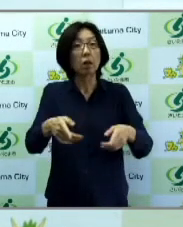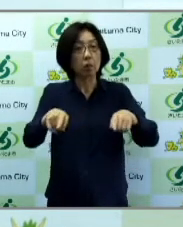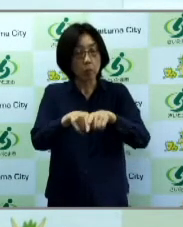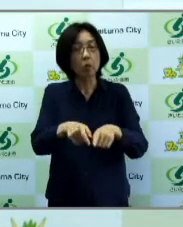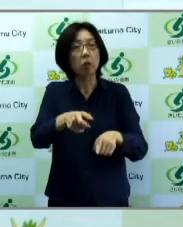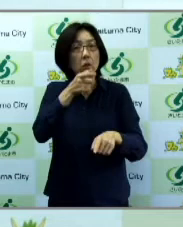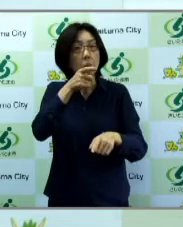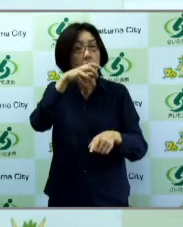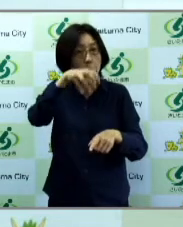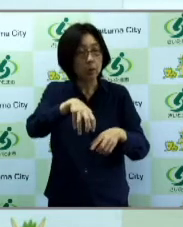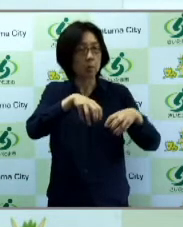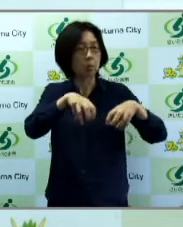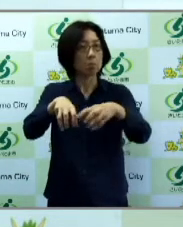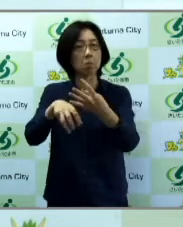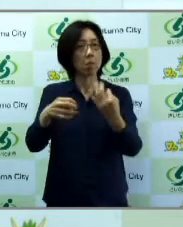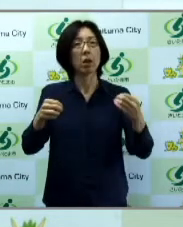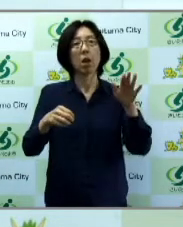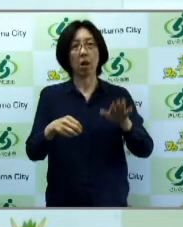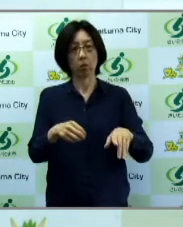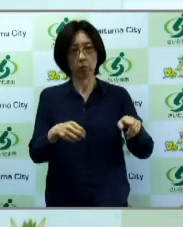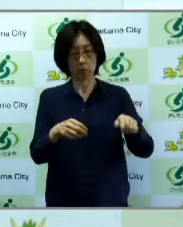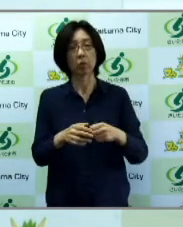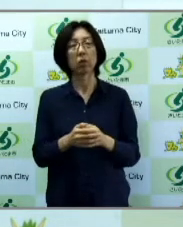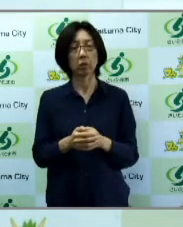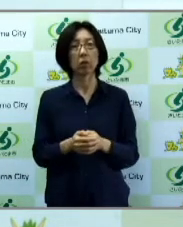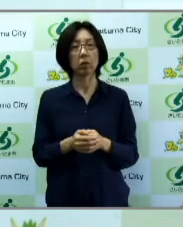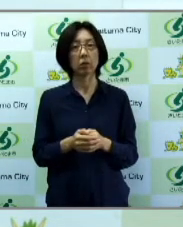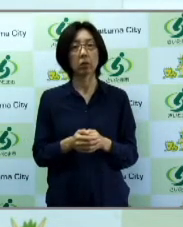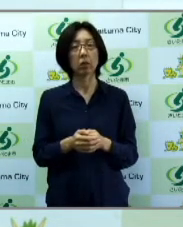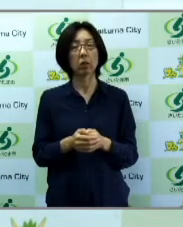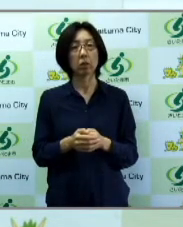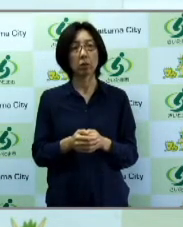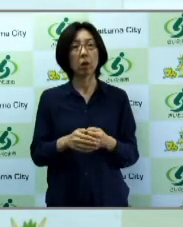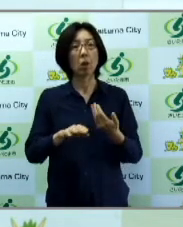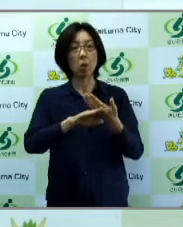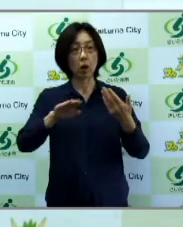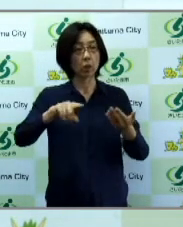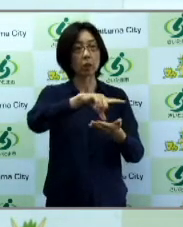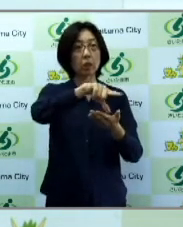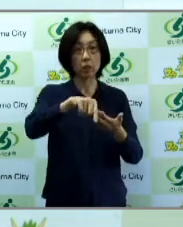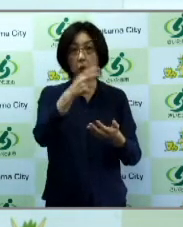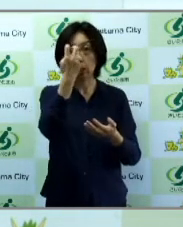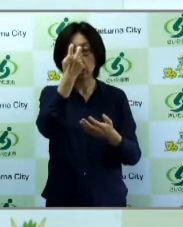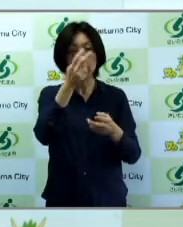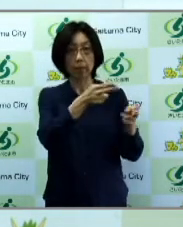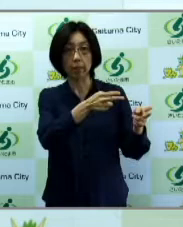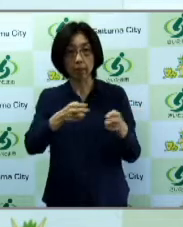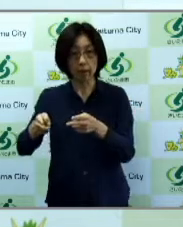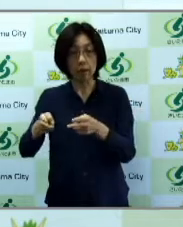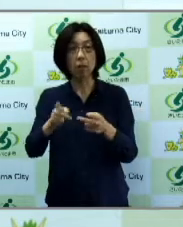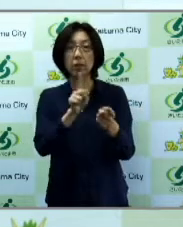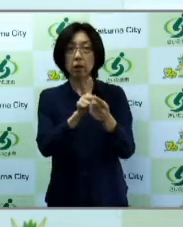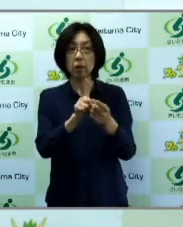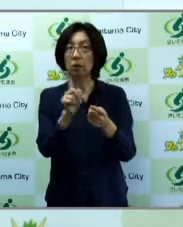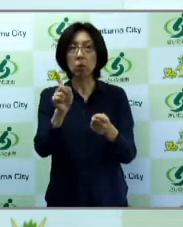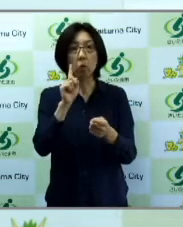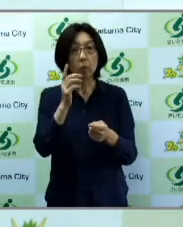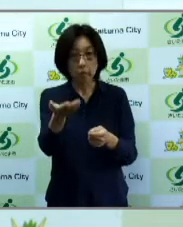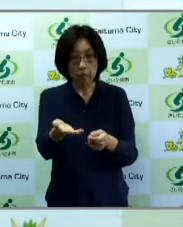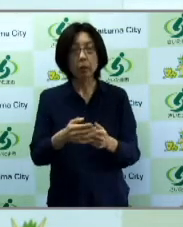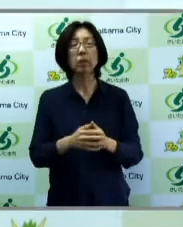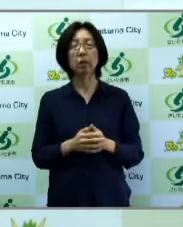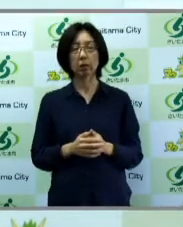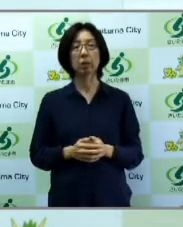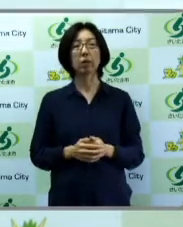玉市の方では他の地域での PCR 検査というのはどういうふうにお考えでしょうか。はい、 まずはクラスターが